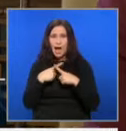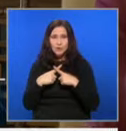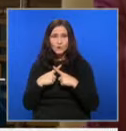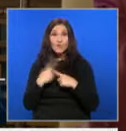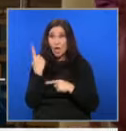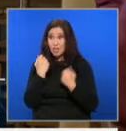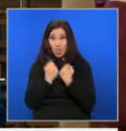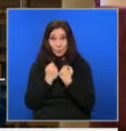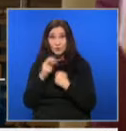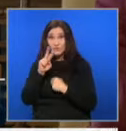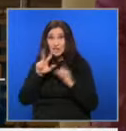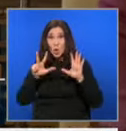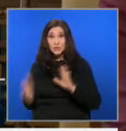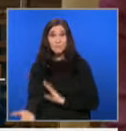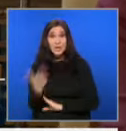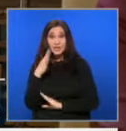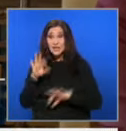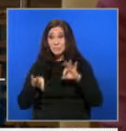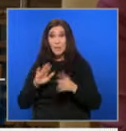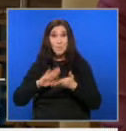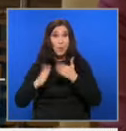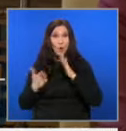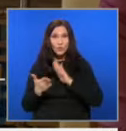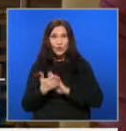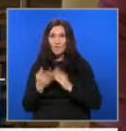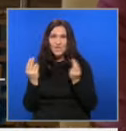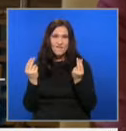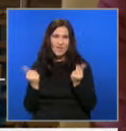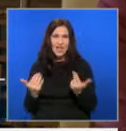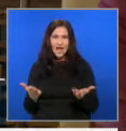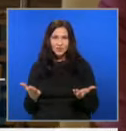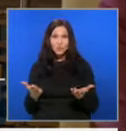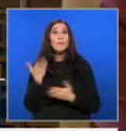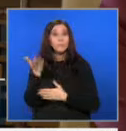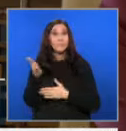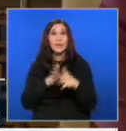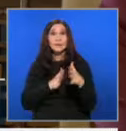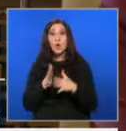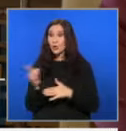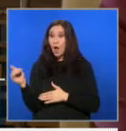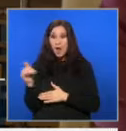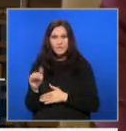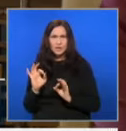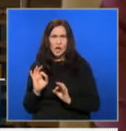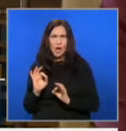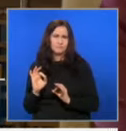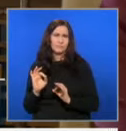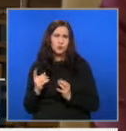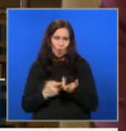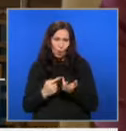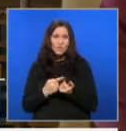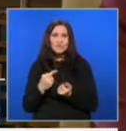то на едно место. 28 000 избиратели подготвени и финансово. Тези хора идваха така често при мене,